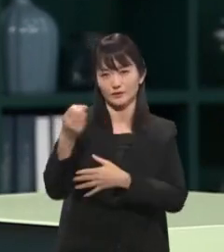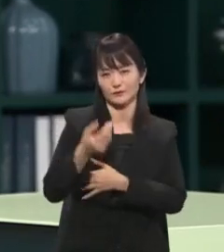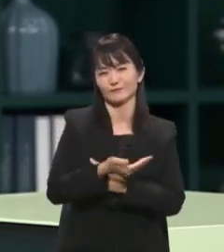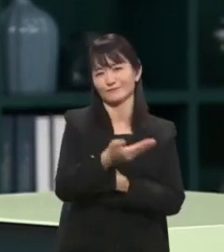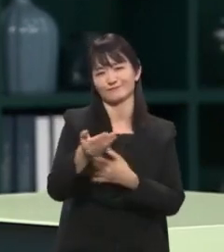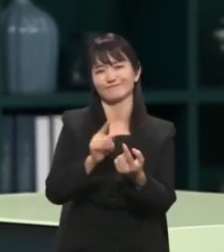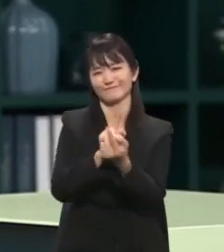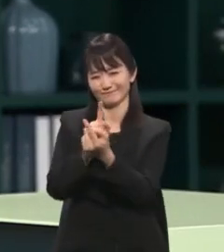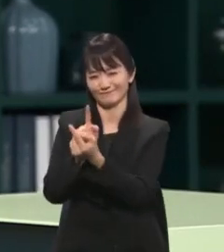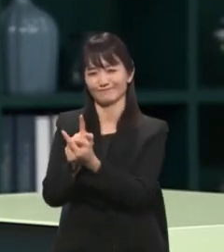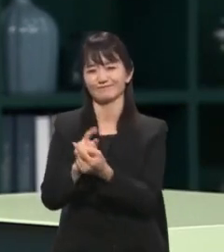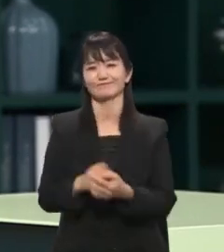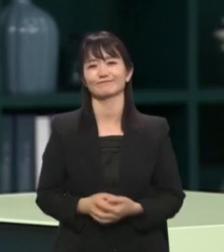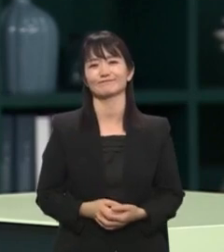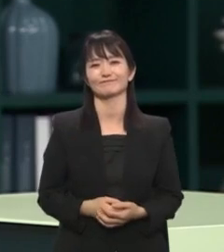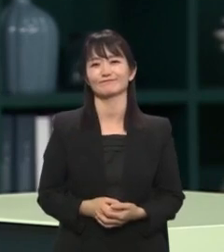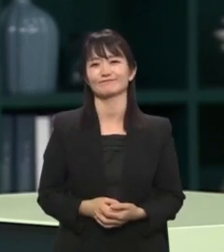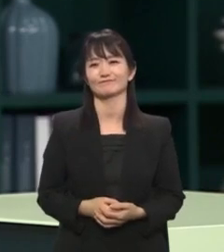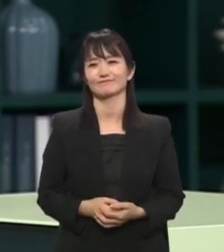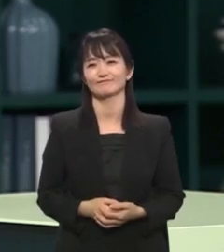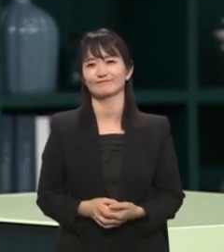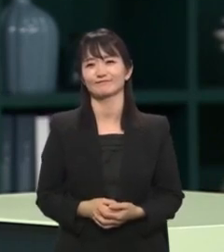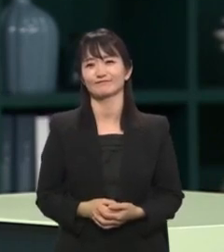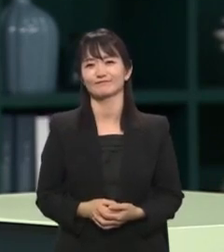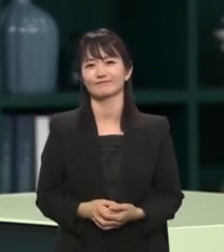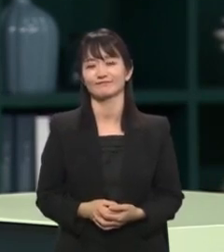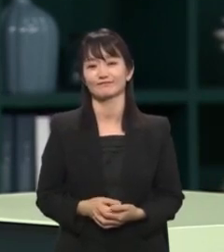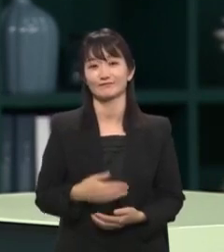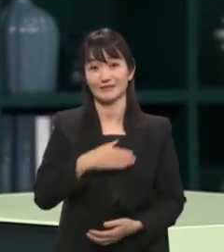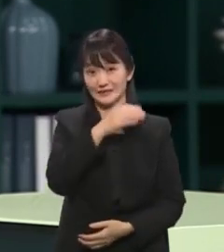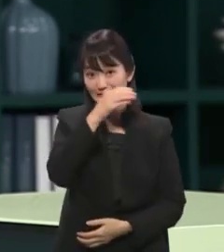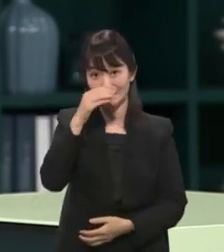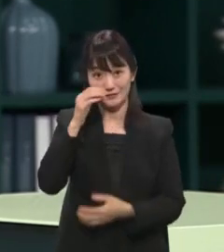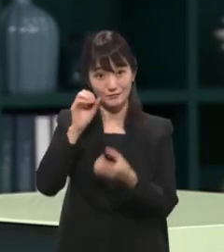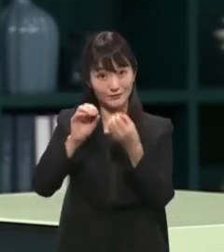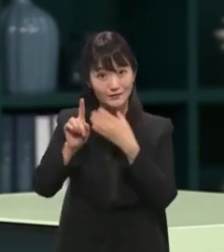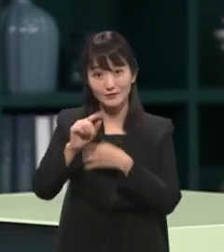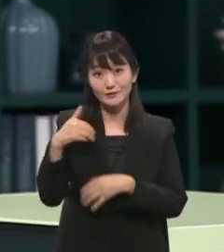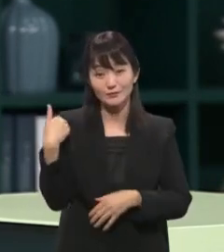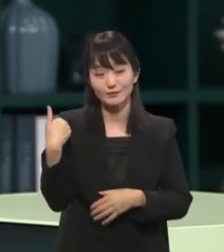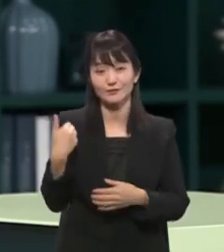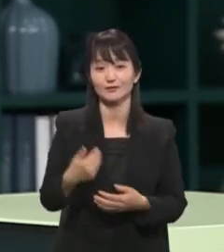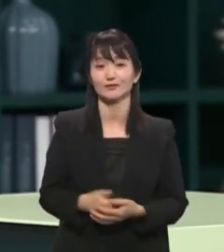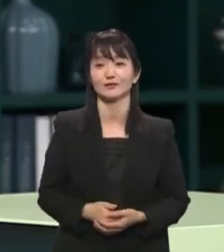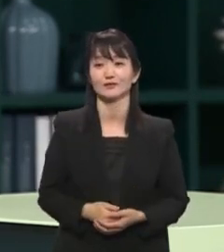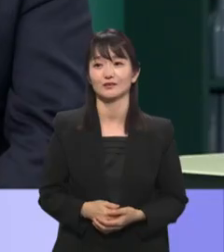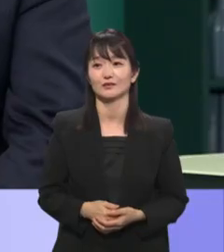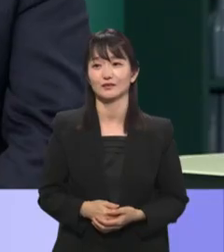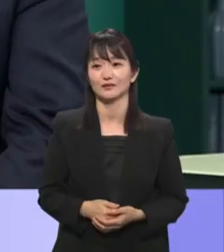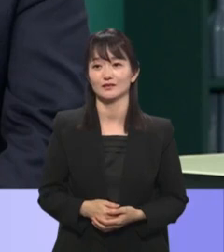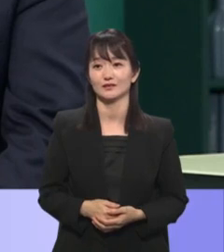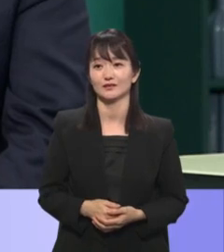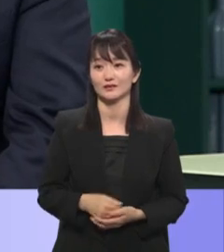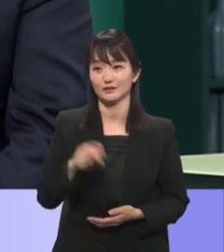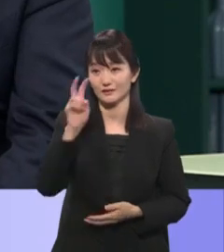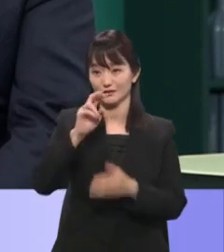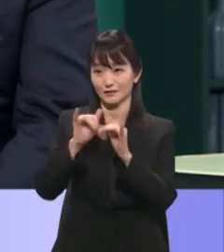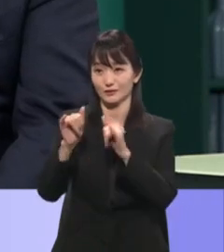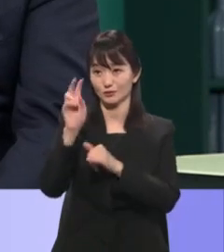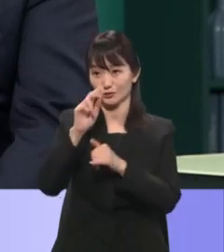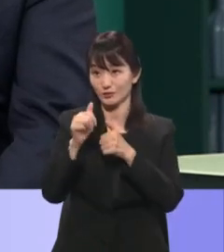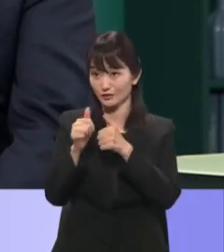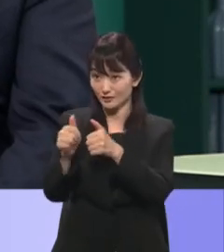찾아뵙겠습니다. 알겠습니다. 네. 제가 뭐 감히 이런 말씀 드려도 되는지 모르겠지만 네. 그 가수 노래 따라간다는 얘기 있잖아요.